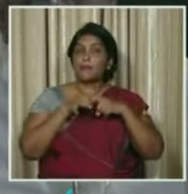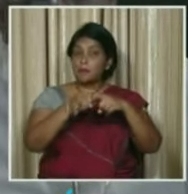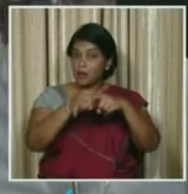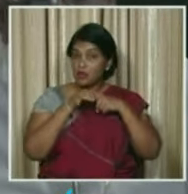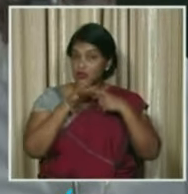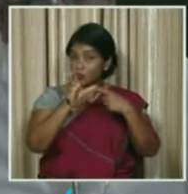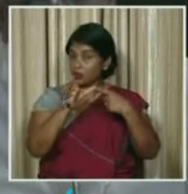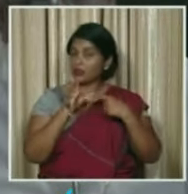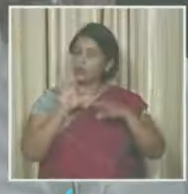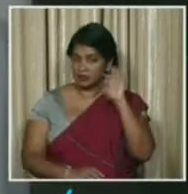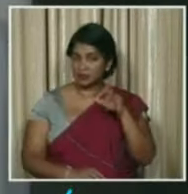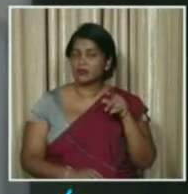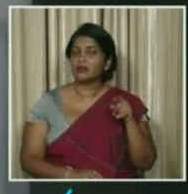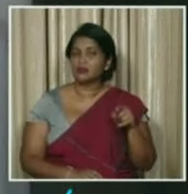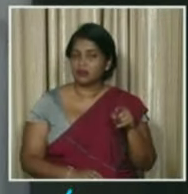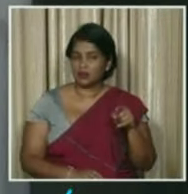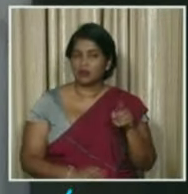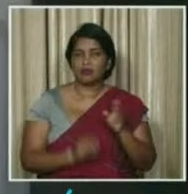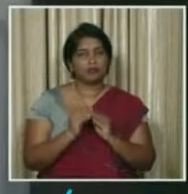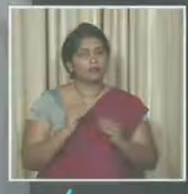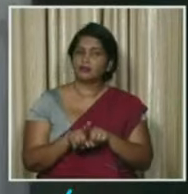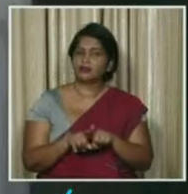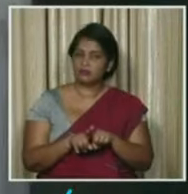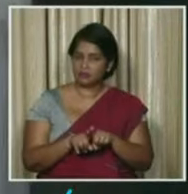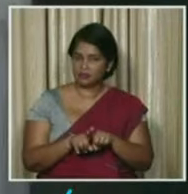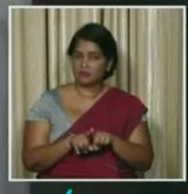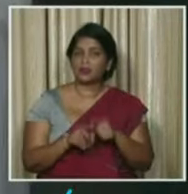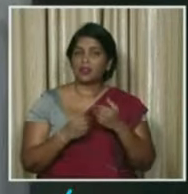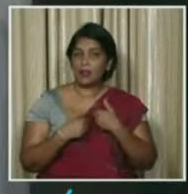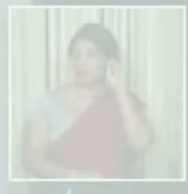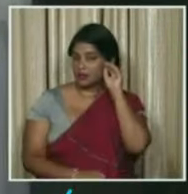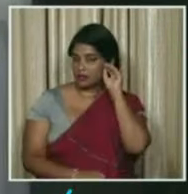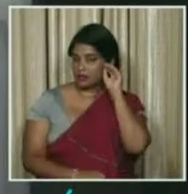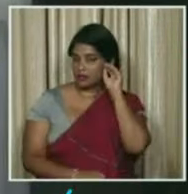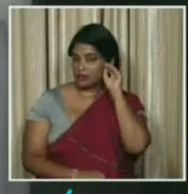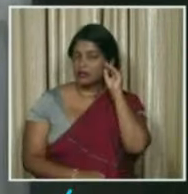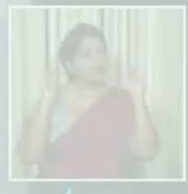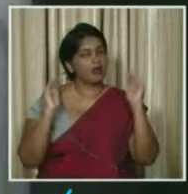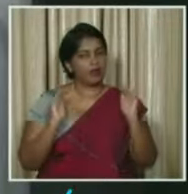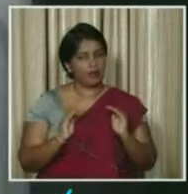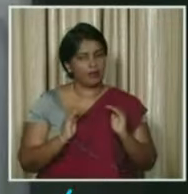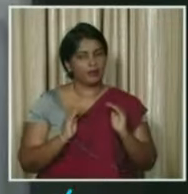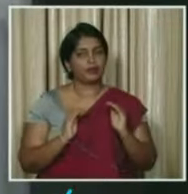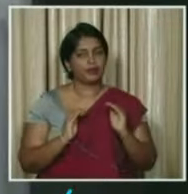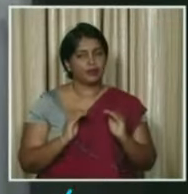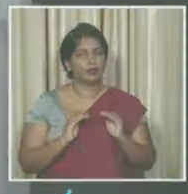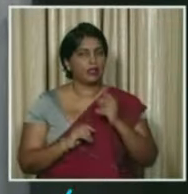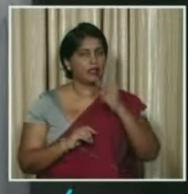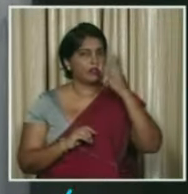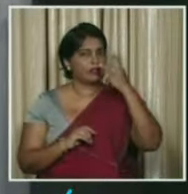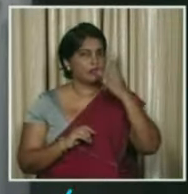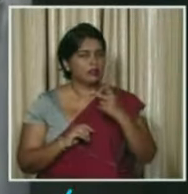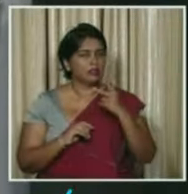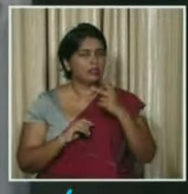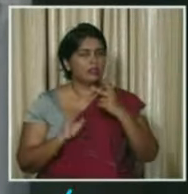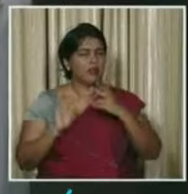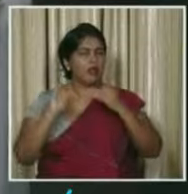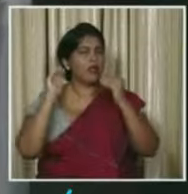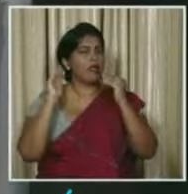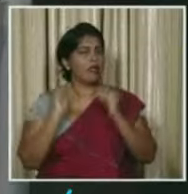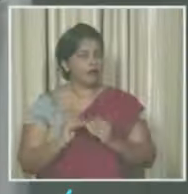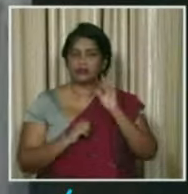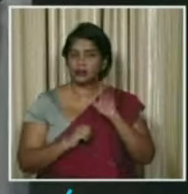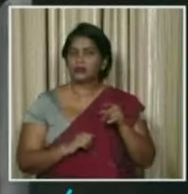කරන ප්‍රශ්න නැතුව යමු කිව්වා. උපක්‍රමශීලීව අපේ ප්‍රශ්න ඇසීම් සීමා කරන්නට දෙකේ සීමා වෙනුත් පහලට ගෙනවිල්ලා